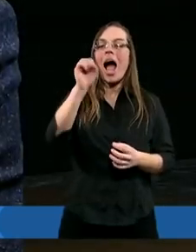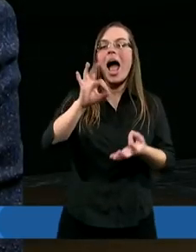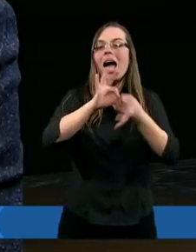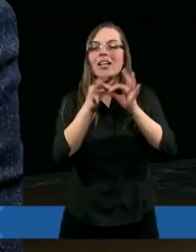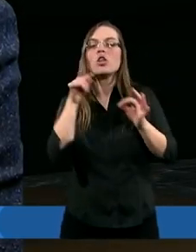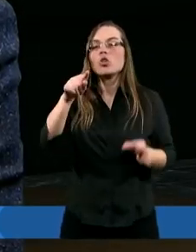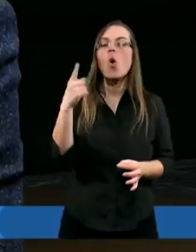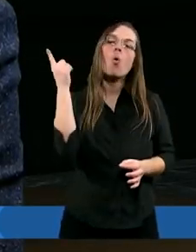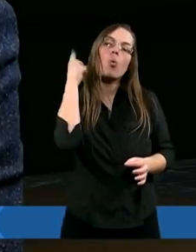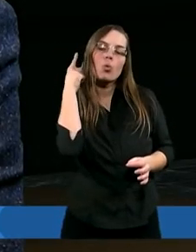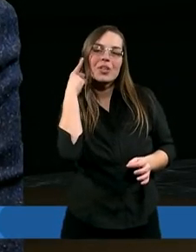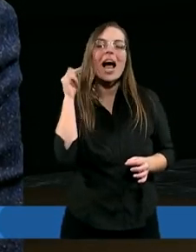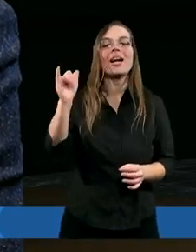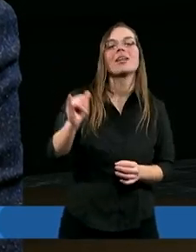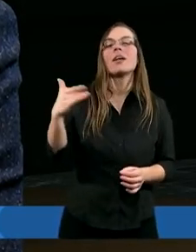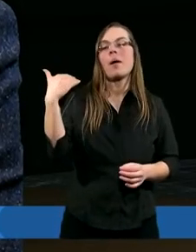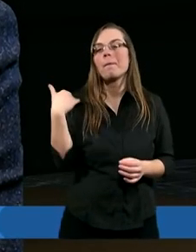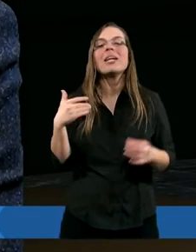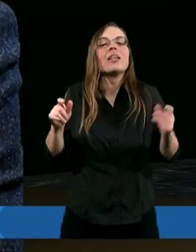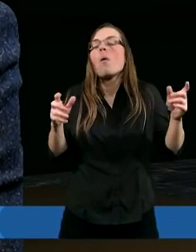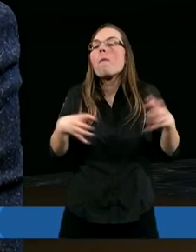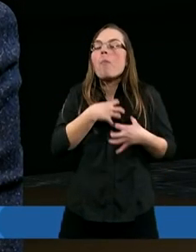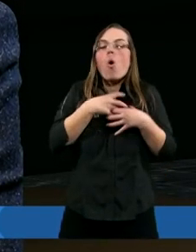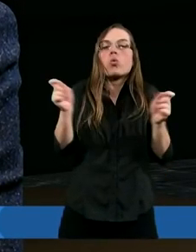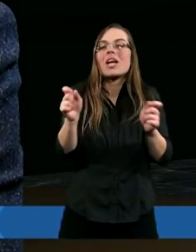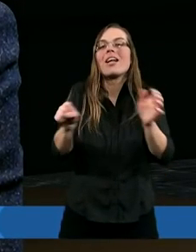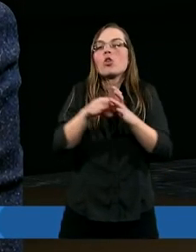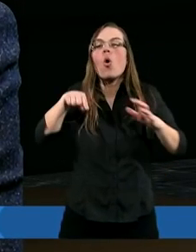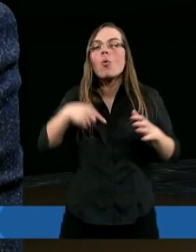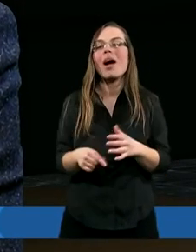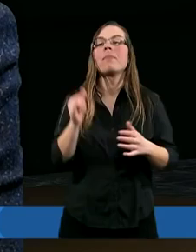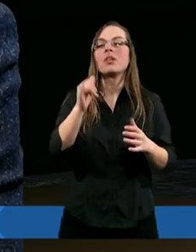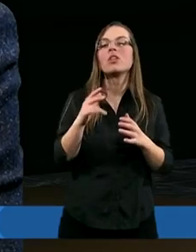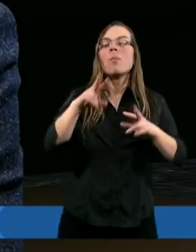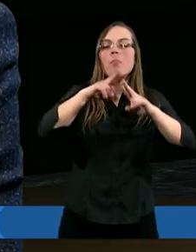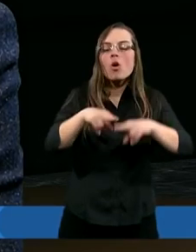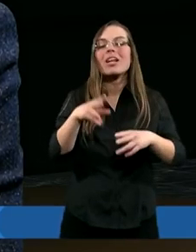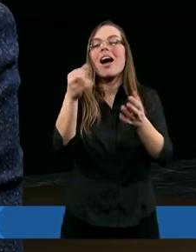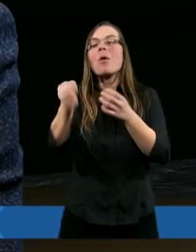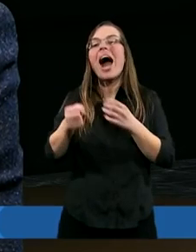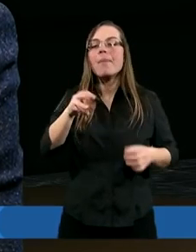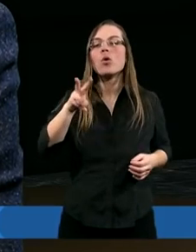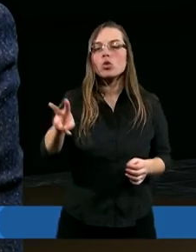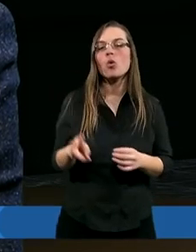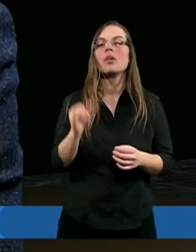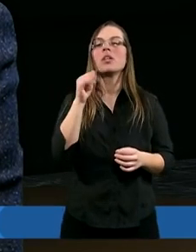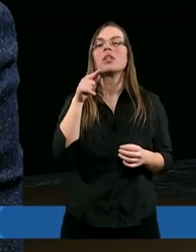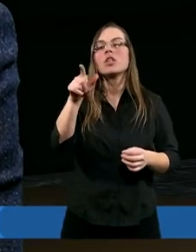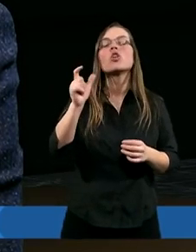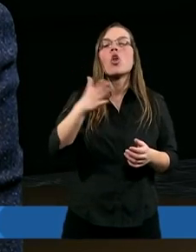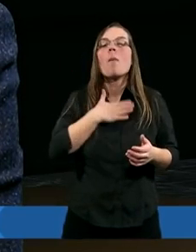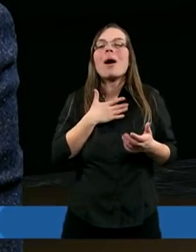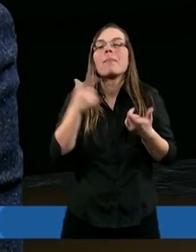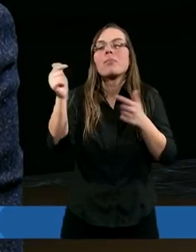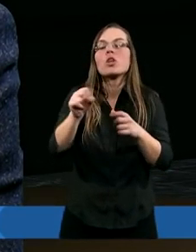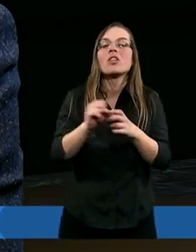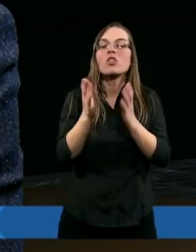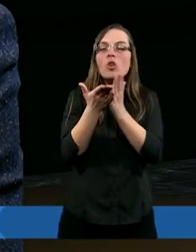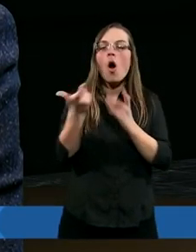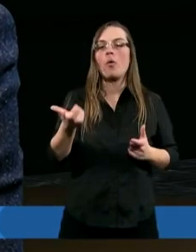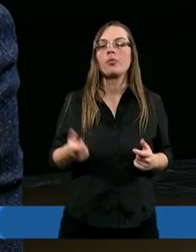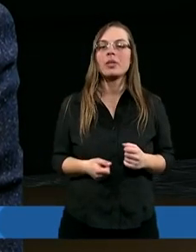A gdy to usłyszeli, byli poruszeni do głębi, rzekli do Piotra i pozostałych apostołów. Co mamy czynić,